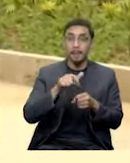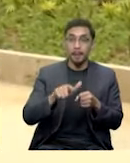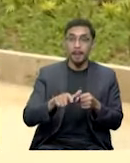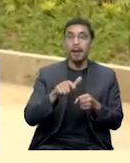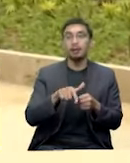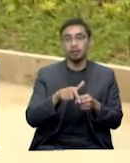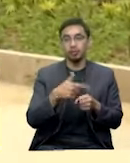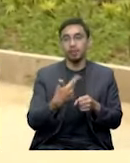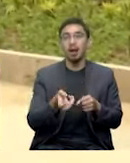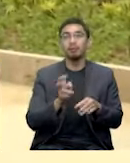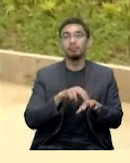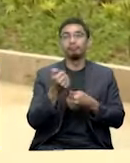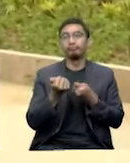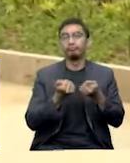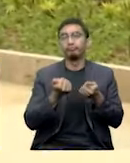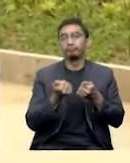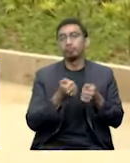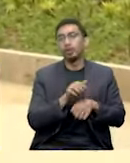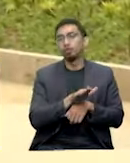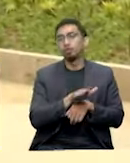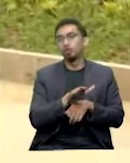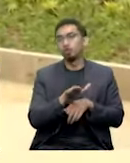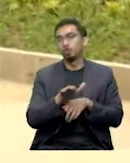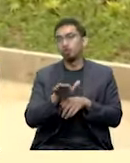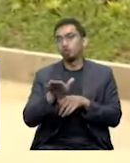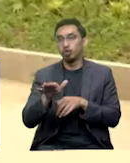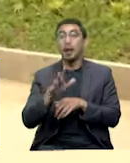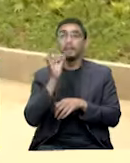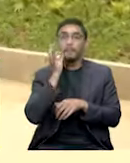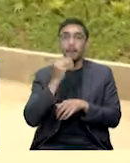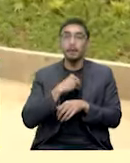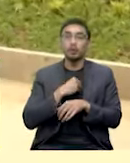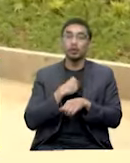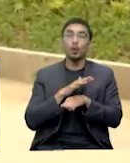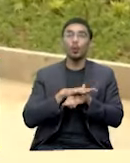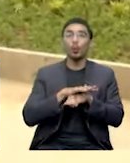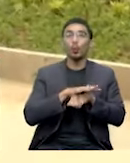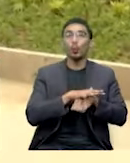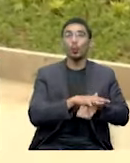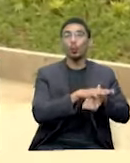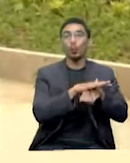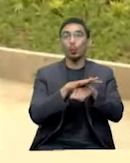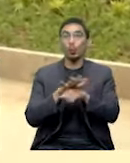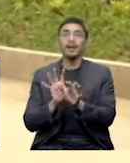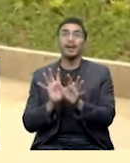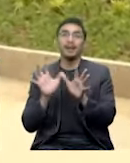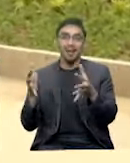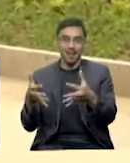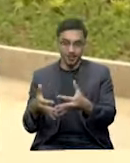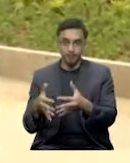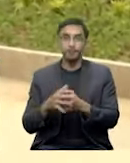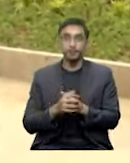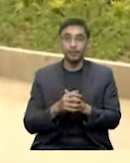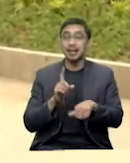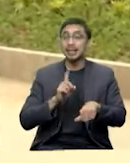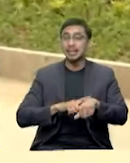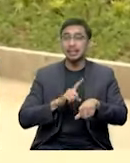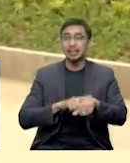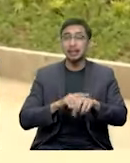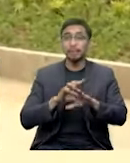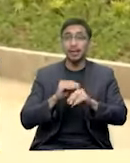perjalanan dengan menggunakan helikopter Angkatan Udara menuju ke Ibu Kota Nusantara. Dan untuk agenda hari ini,